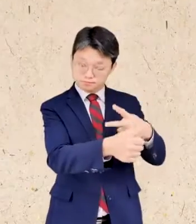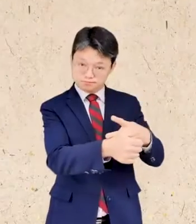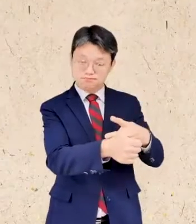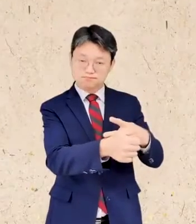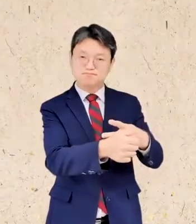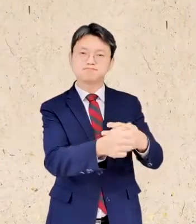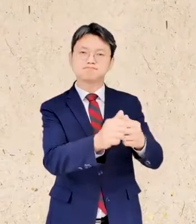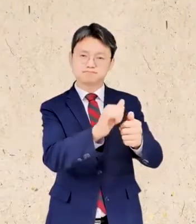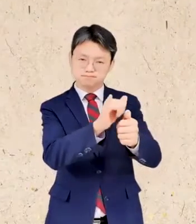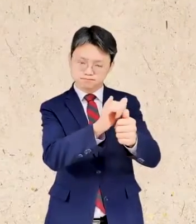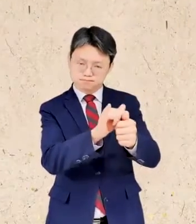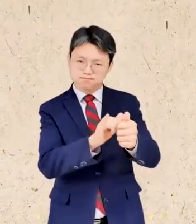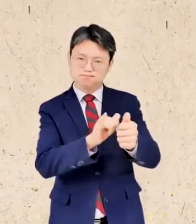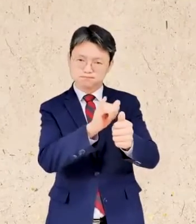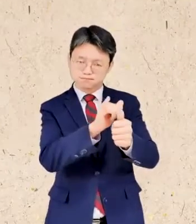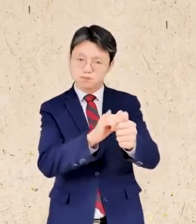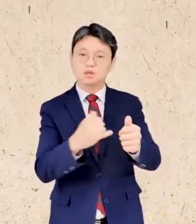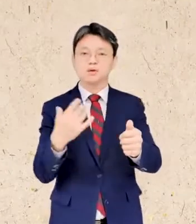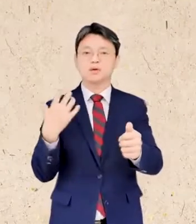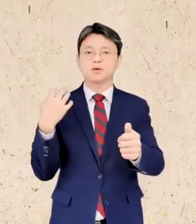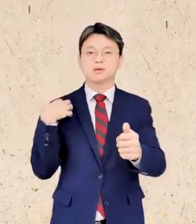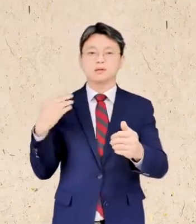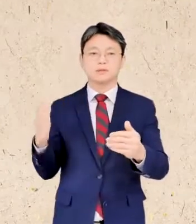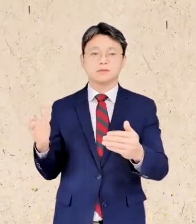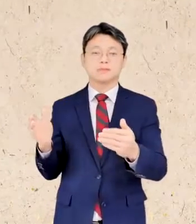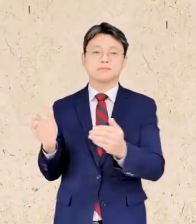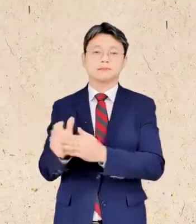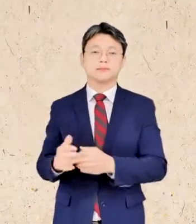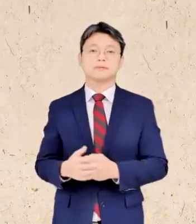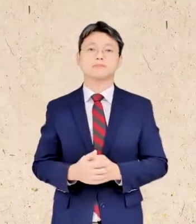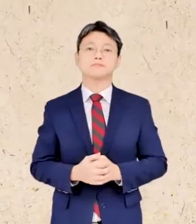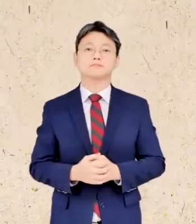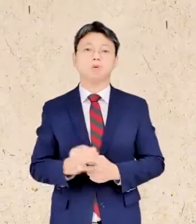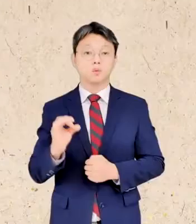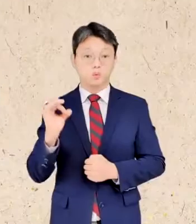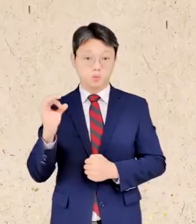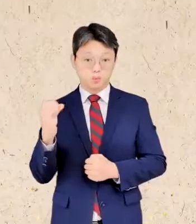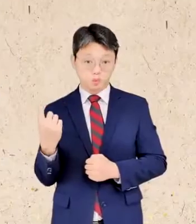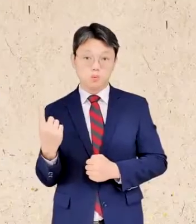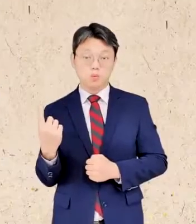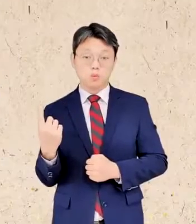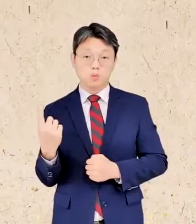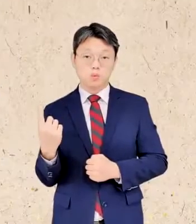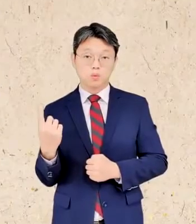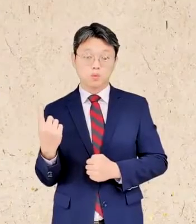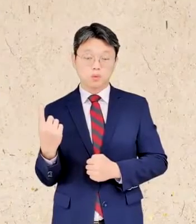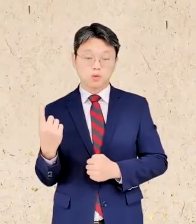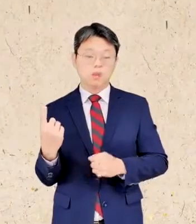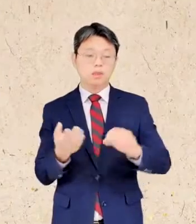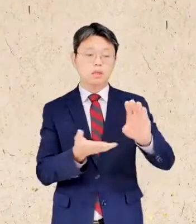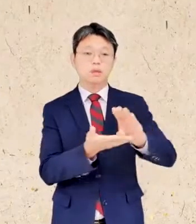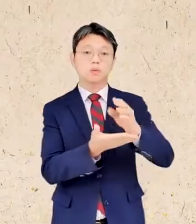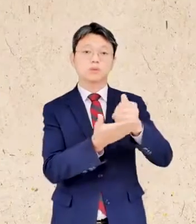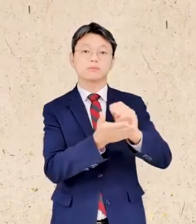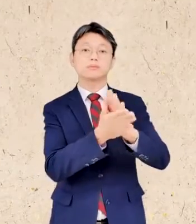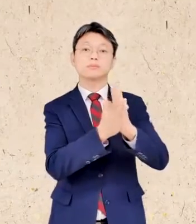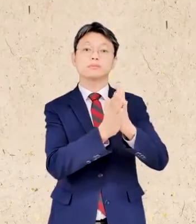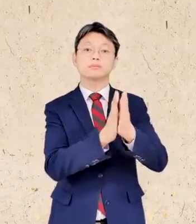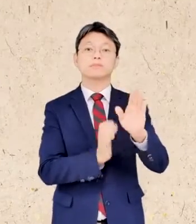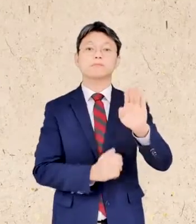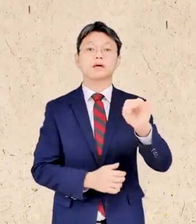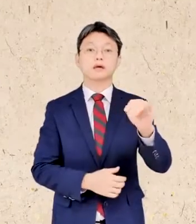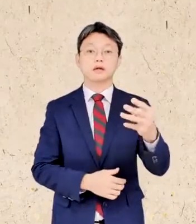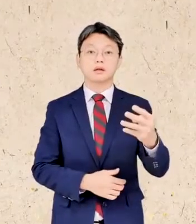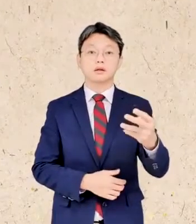돕는 신복의 역할까지 하게 되었습니다. 그런데 오네시모가 자신을 통해 그리스도인이 된 이 빌레몬의 종인 것을 알게